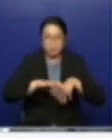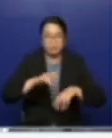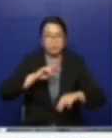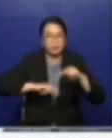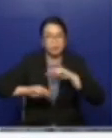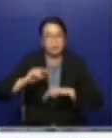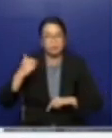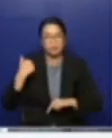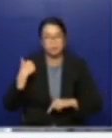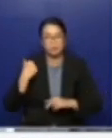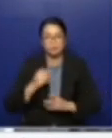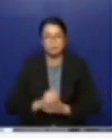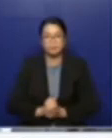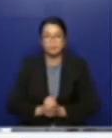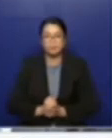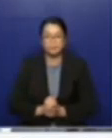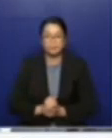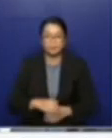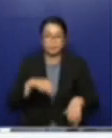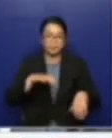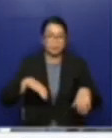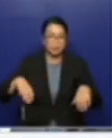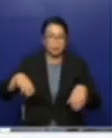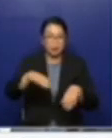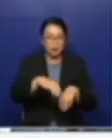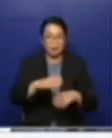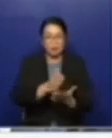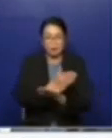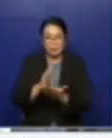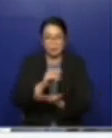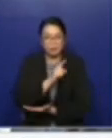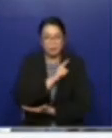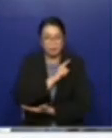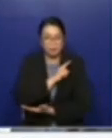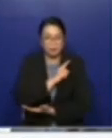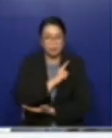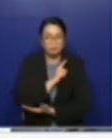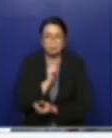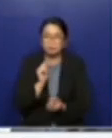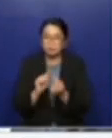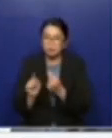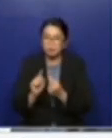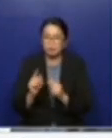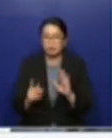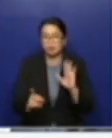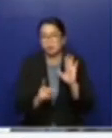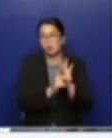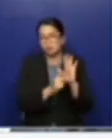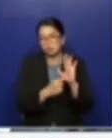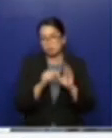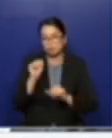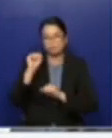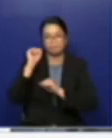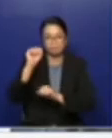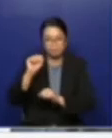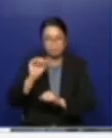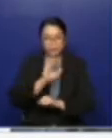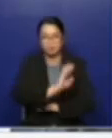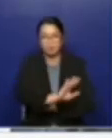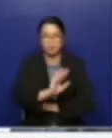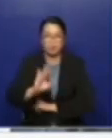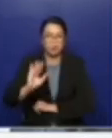เดียวกันนั้นหน่วยงานแต่ละหน่วยงานนั้นก็ปรากฏว่าออกกฎหมายพระราชบัญญัติของแ